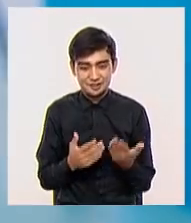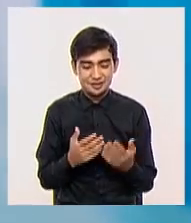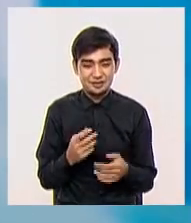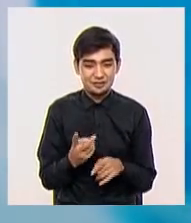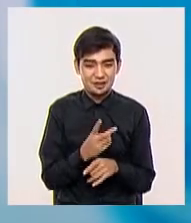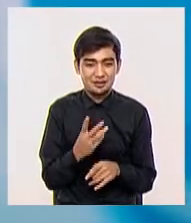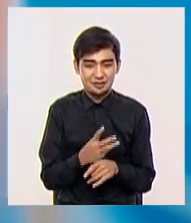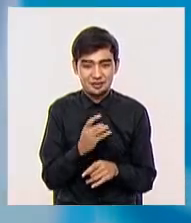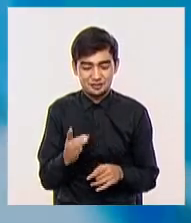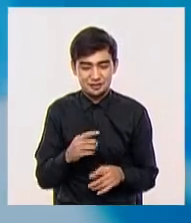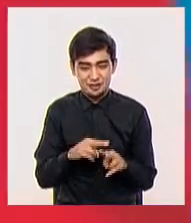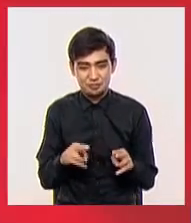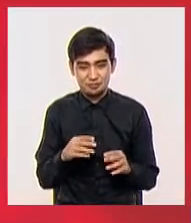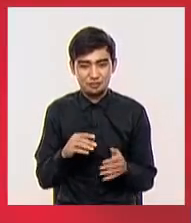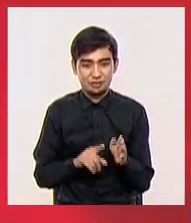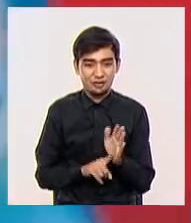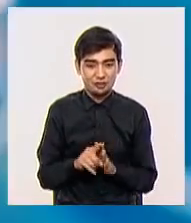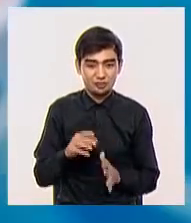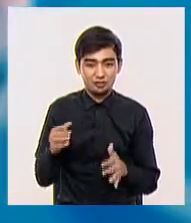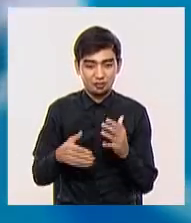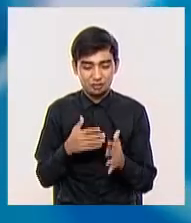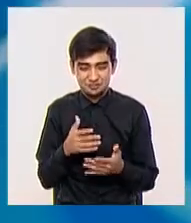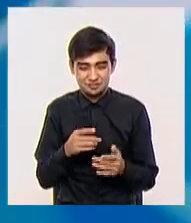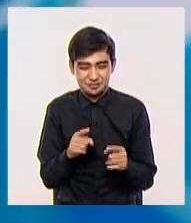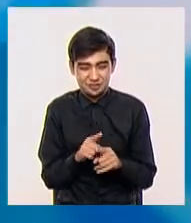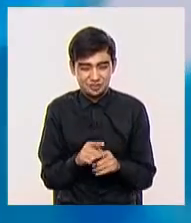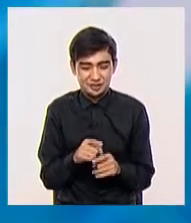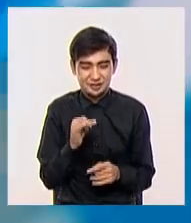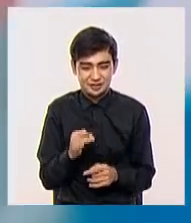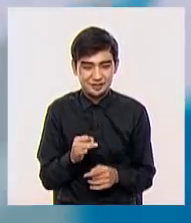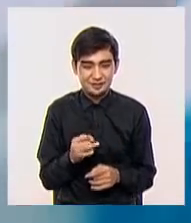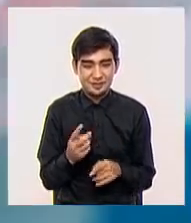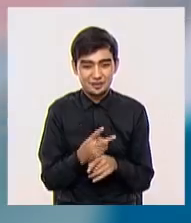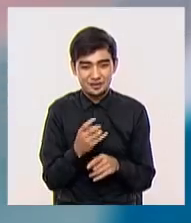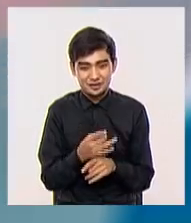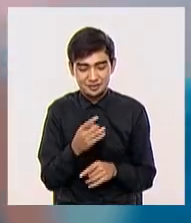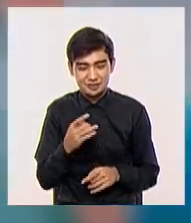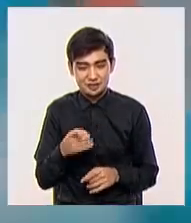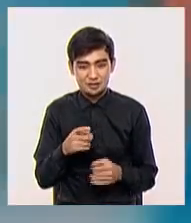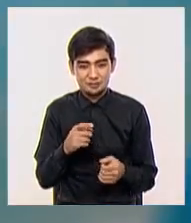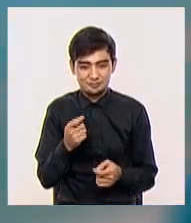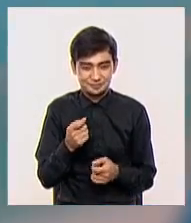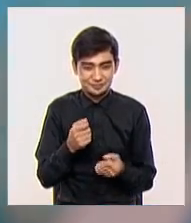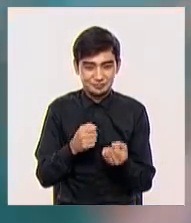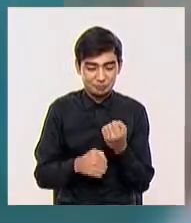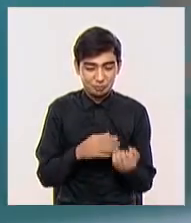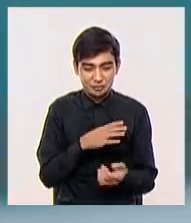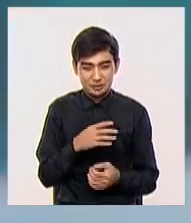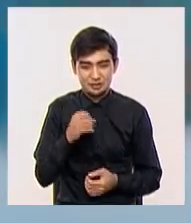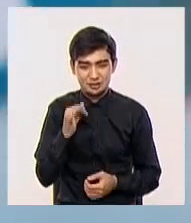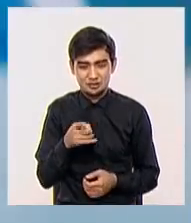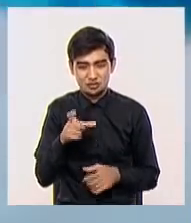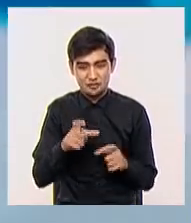жаңағы сіз айтқандай аймалап, басқа тағы бір рет кішкене де болса зорлық көрсеткен адам, ол